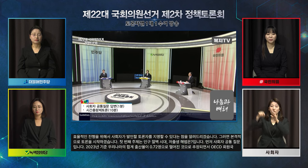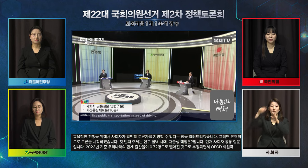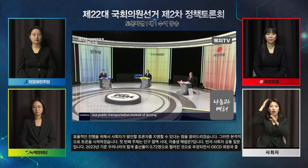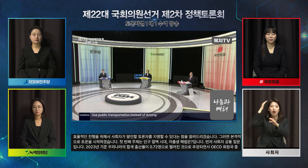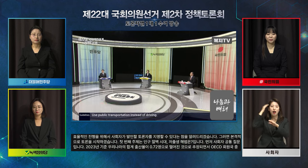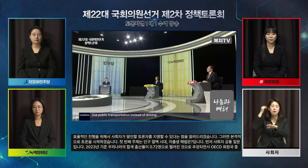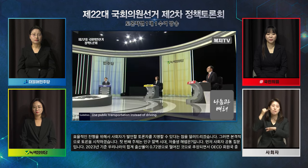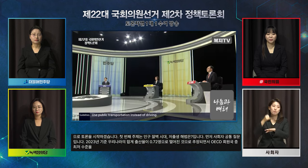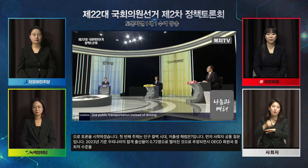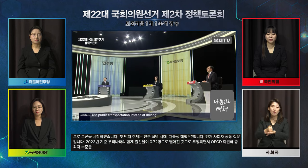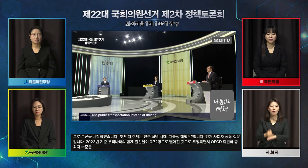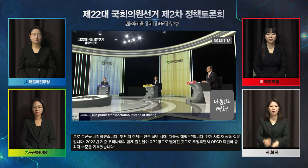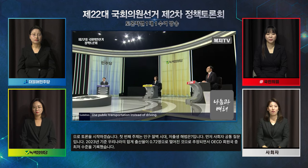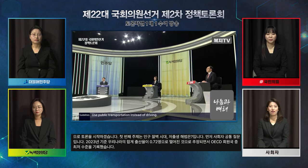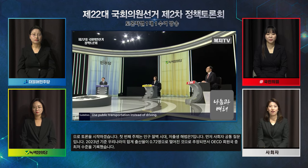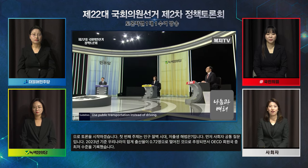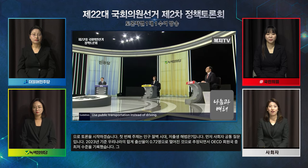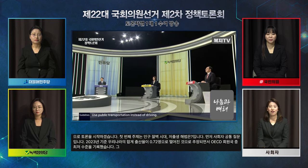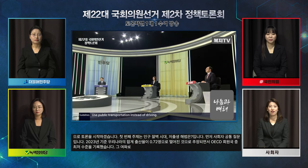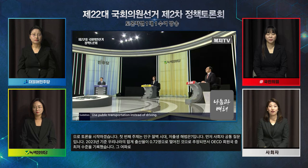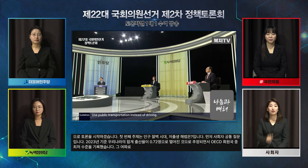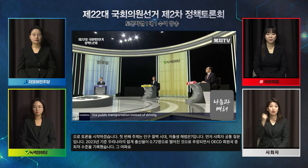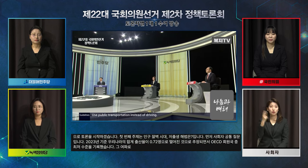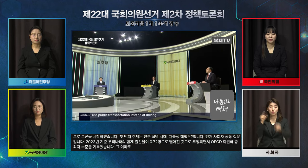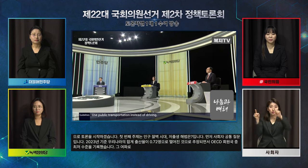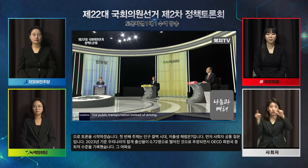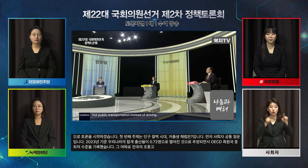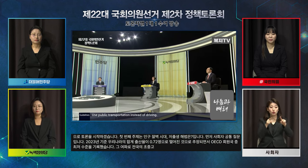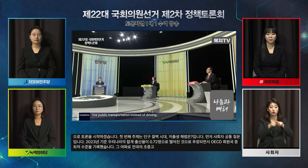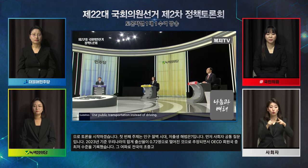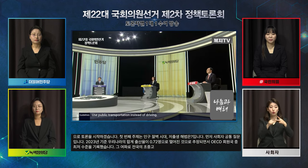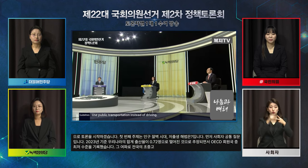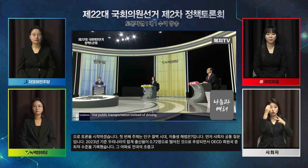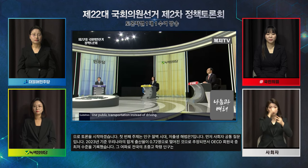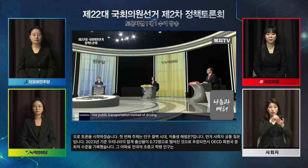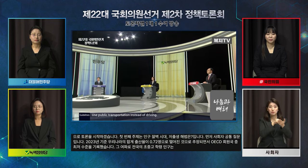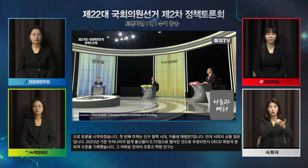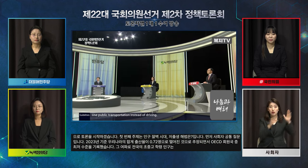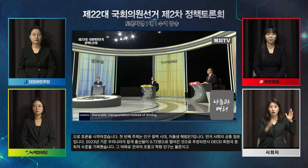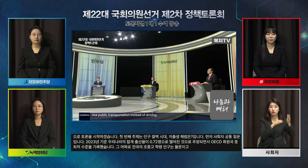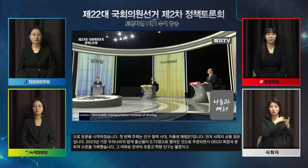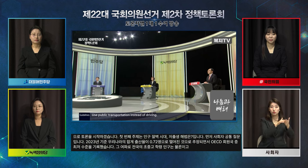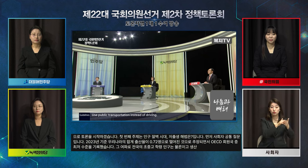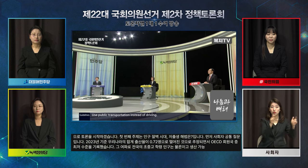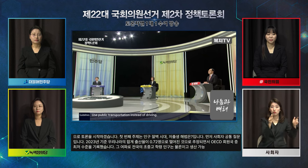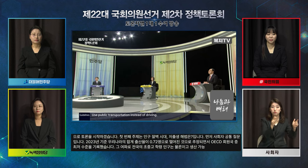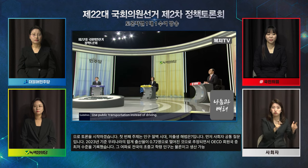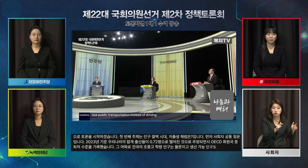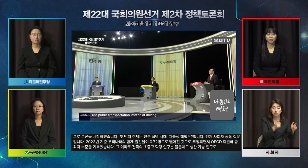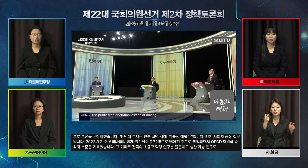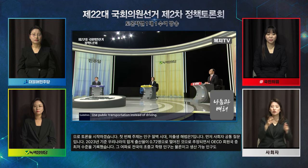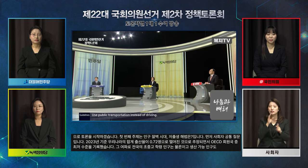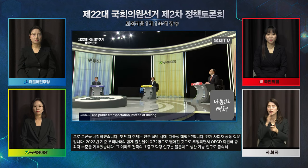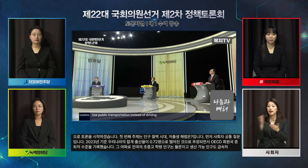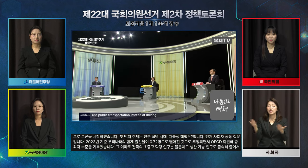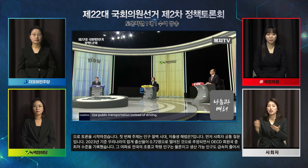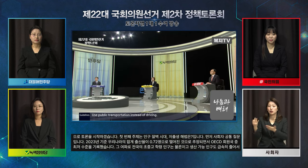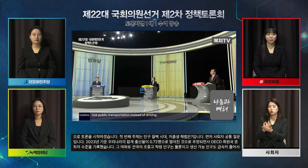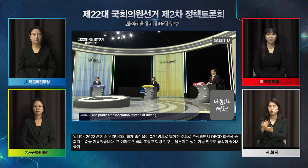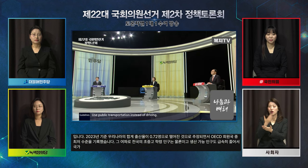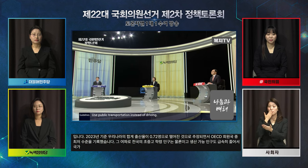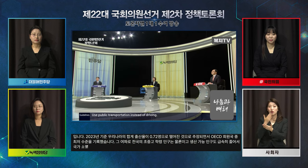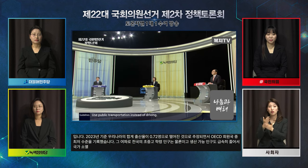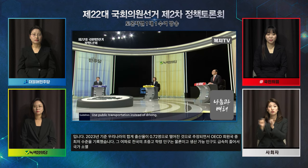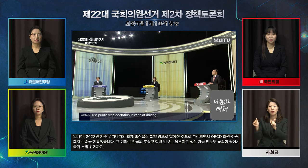수준을 기록했습니다. 그 여파로 전국의 초중고 학력 인구는 물론이고 생산 가능 인구도 급속히 줄어서 국가 소멸